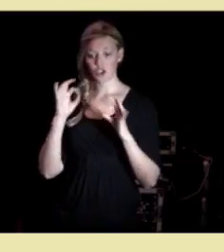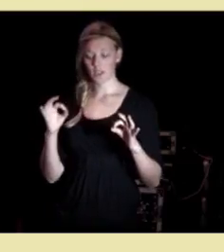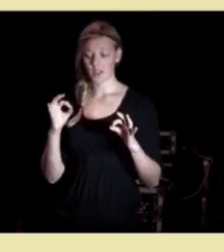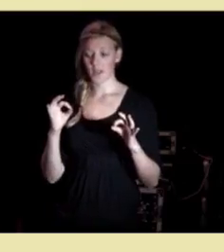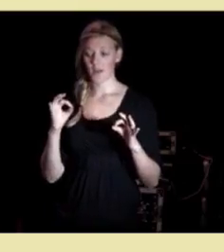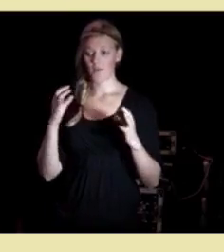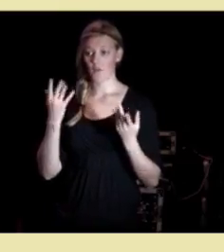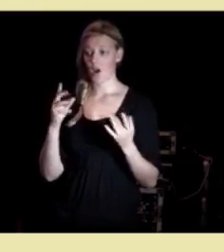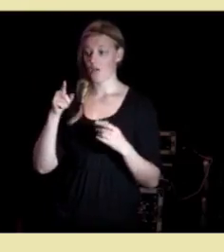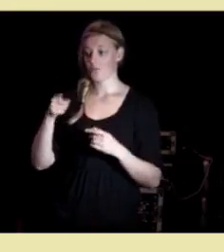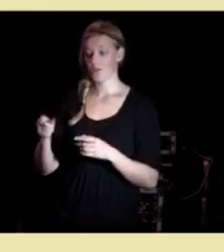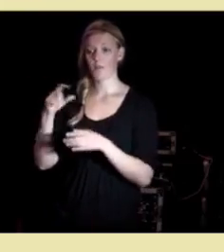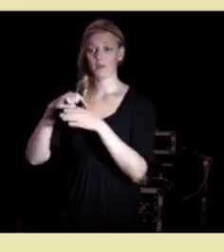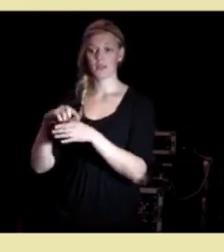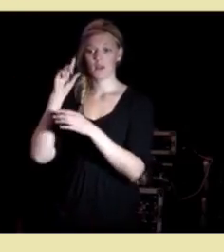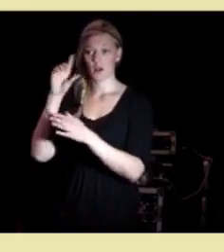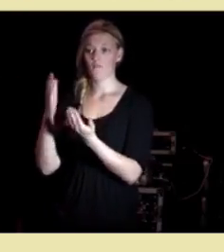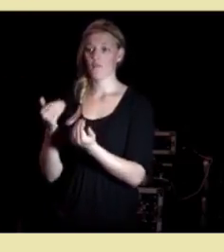man kan forvente.